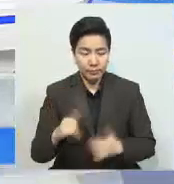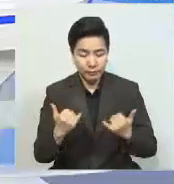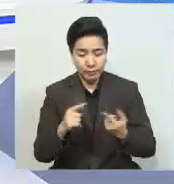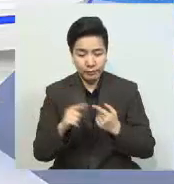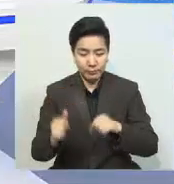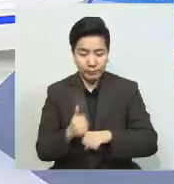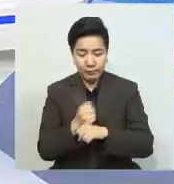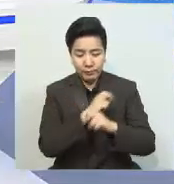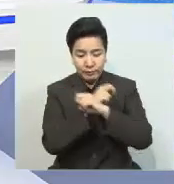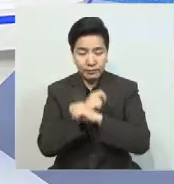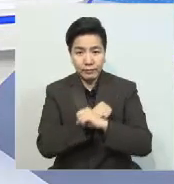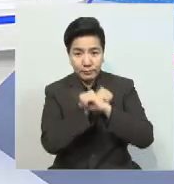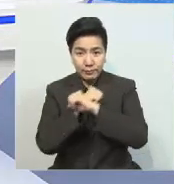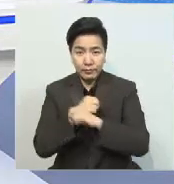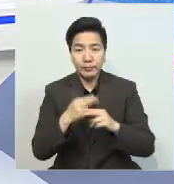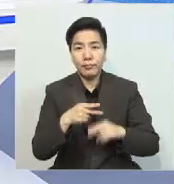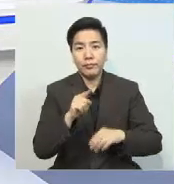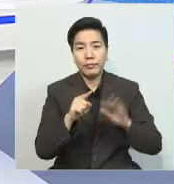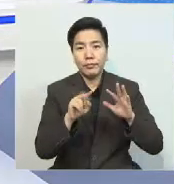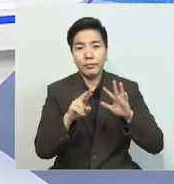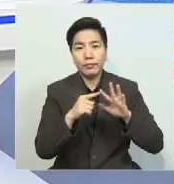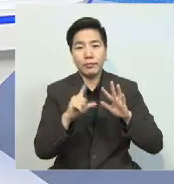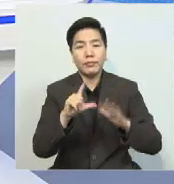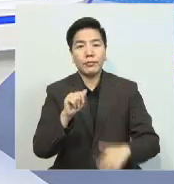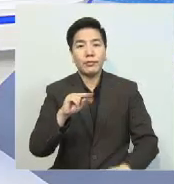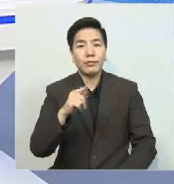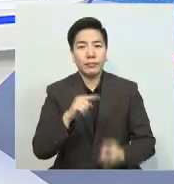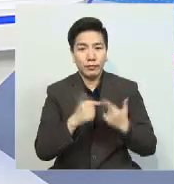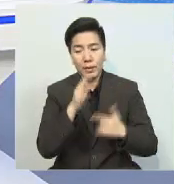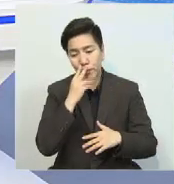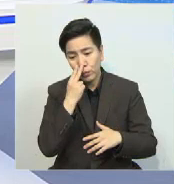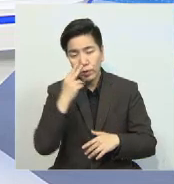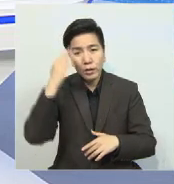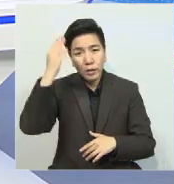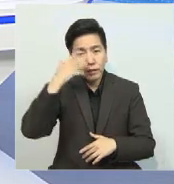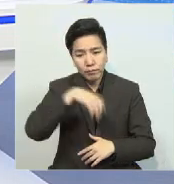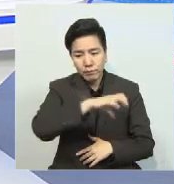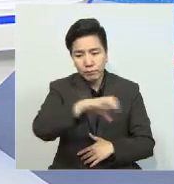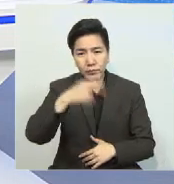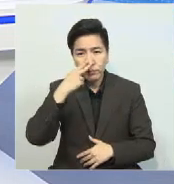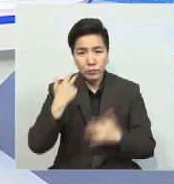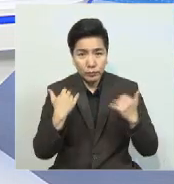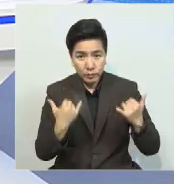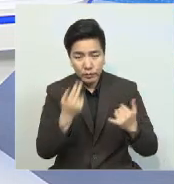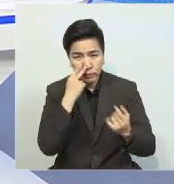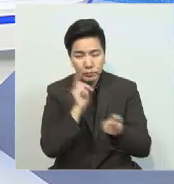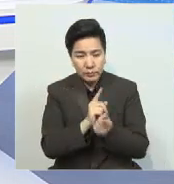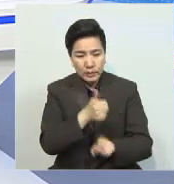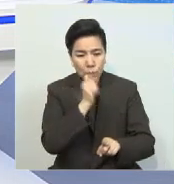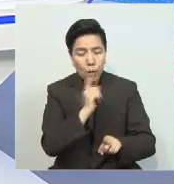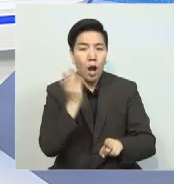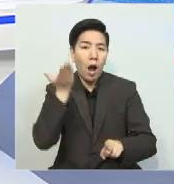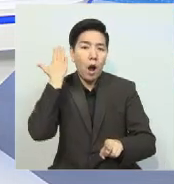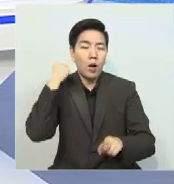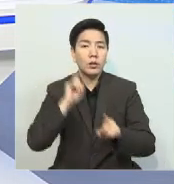อธิบดีกรมควบคุมมลพิษนะคะท่านประลองดำรงไทยคือท่านบอกว่าถ้าไปตรวจสอบเนี่ยจะเห็นได้ชัดเจนว่าวันนี้เนี่ยก็ดีกว่าหลาย